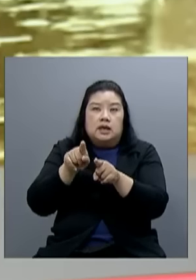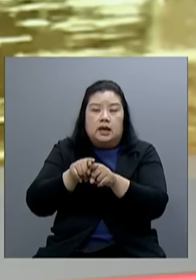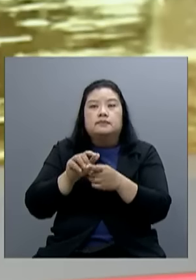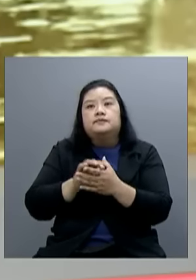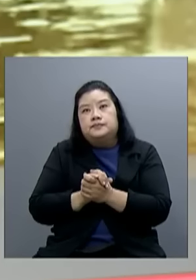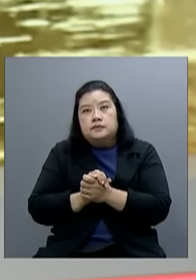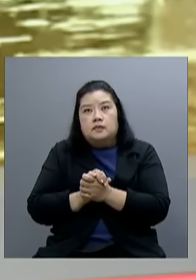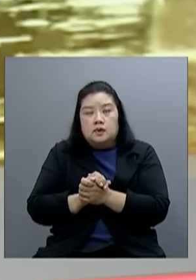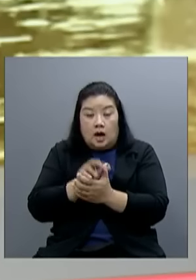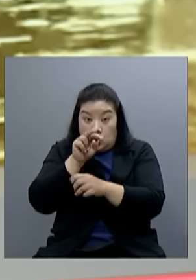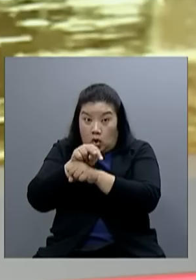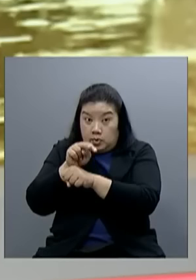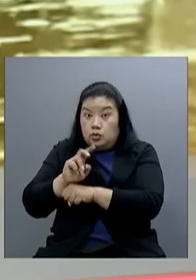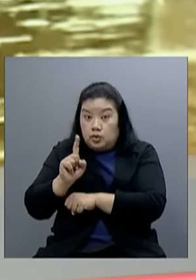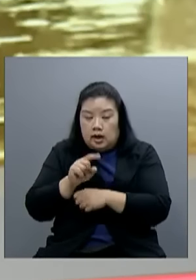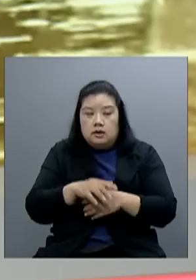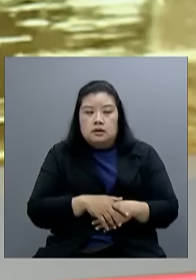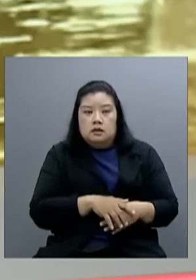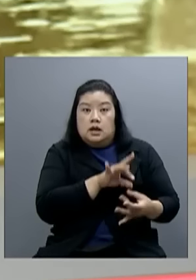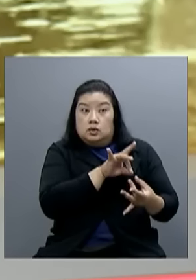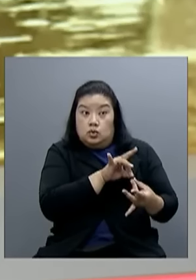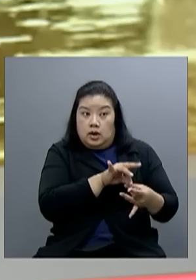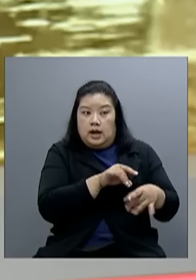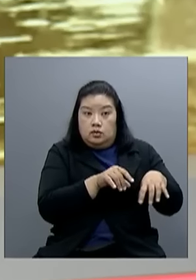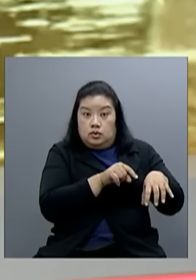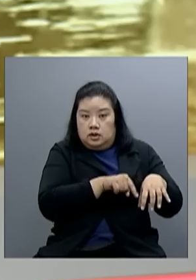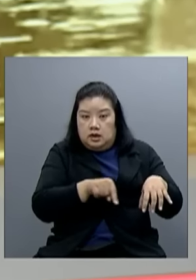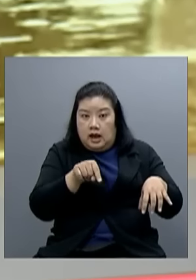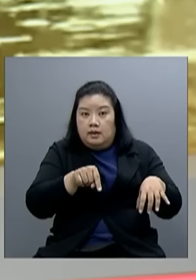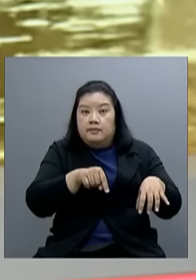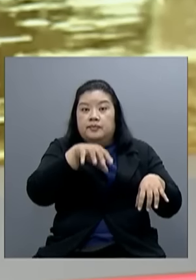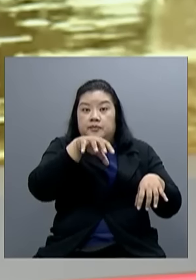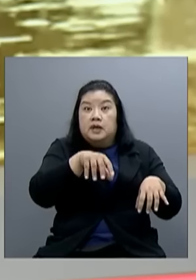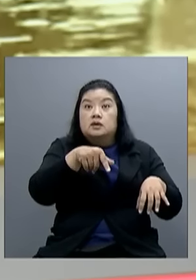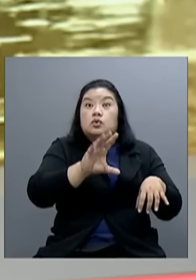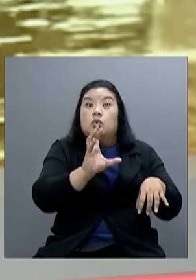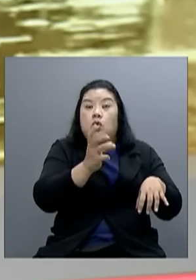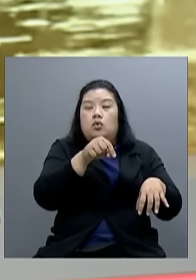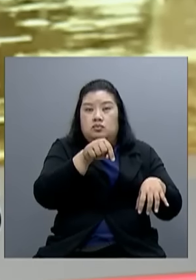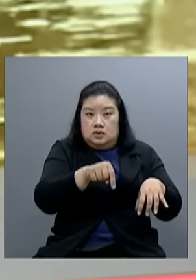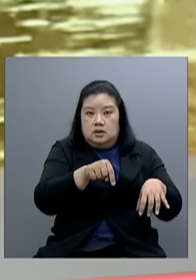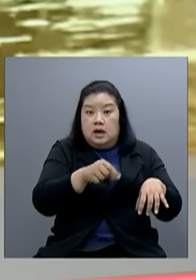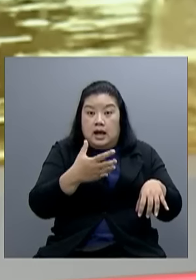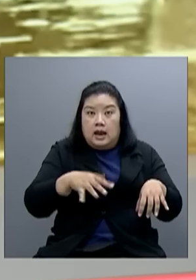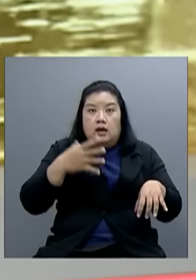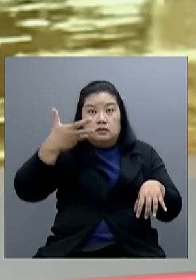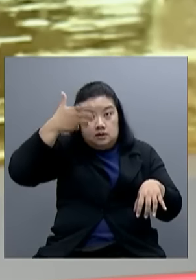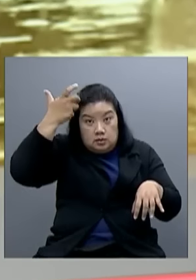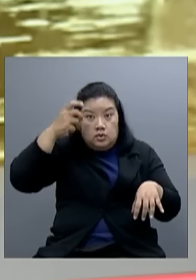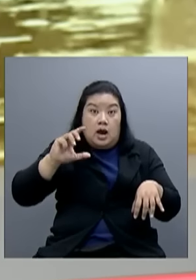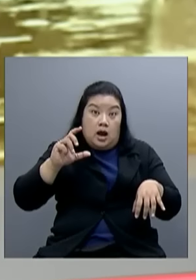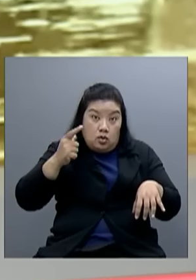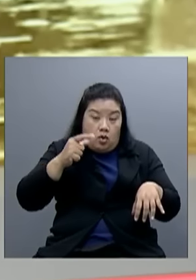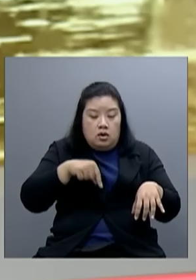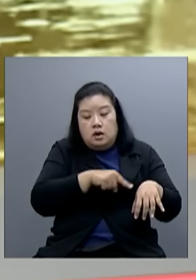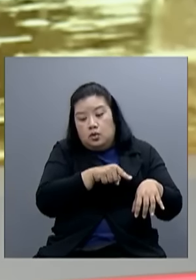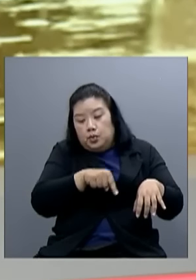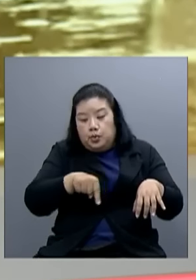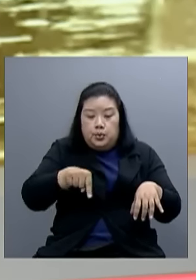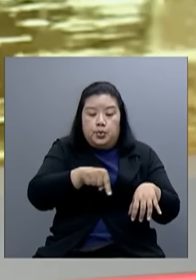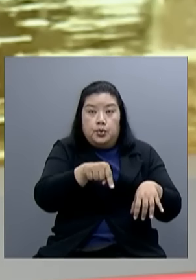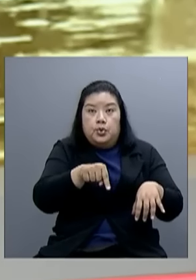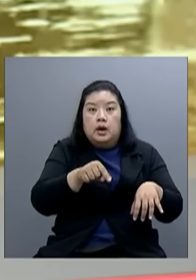ครับมาจากสุโขทัยพิษณุโลกลงมาที่จังหวัดสิงห์บุรีและก็อ่างทองนะครับว่าคันเนี่ยนะครับ